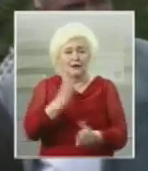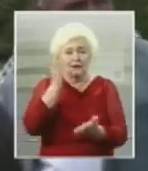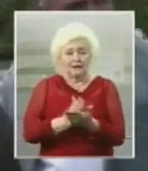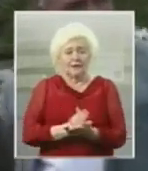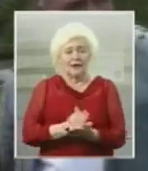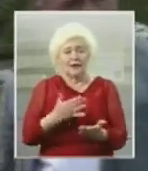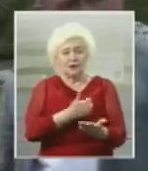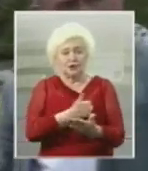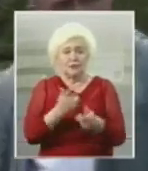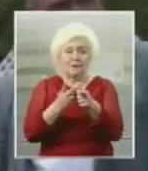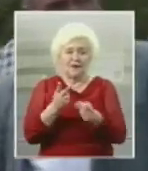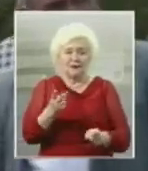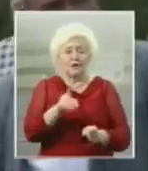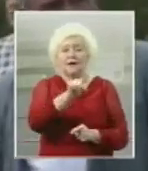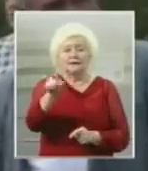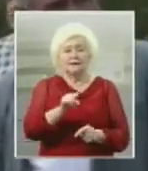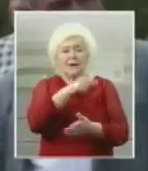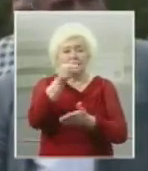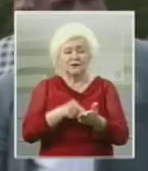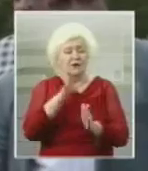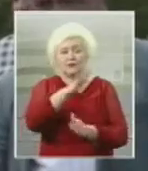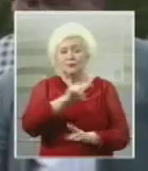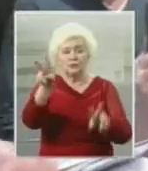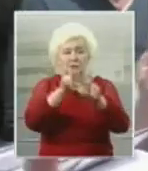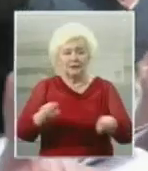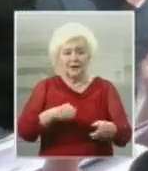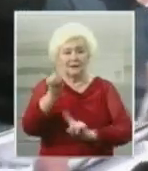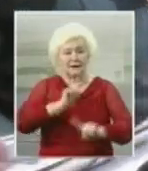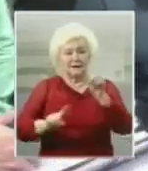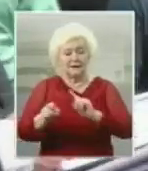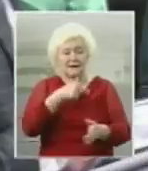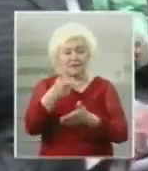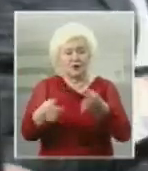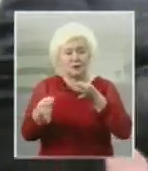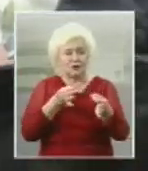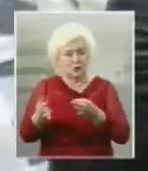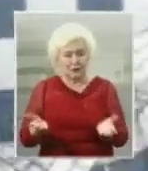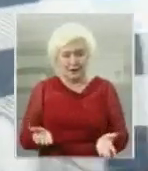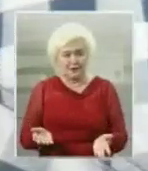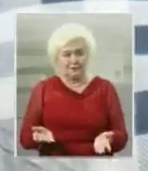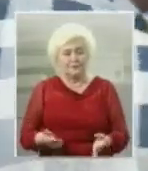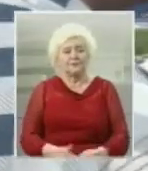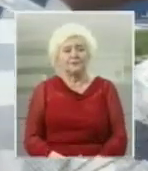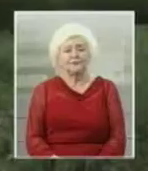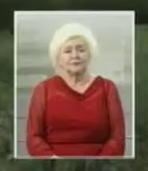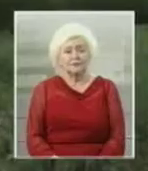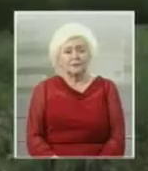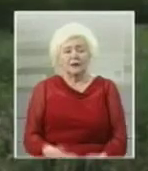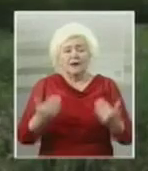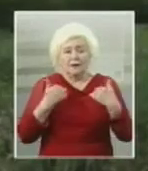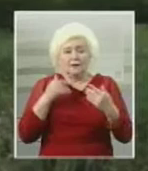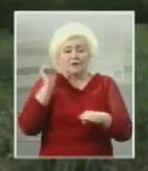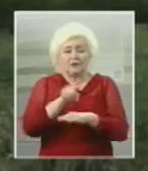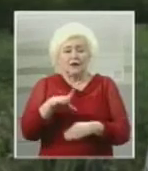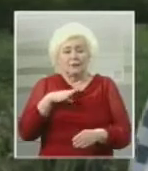собі півтори. Це питання не буде розглядатись на сесії міської ради. Питання я з сесії зняв. Наше